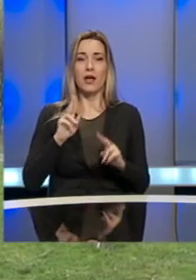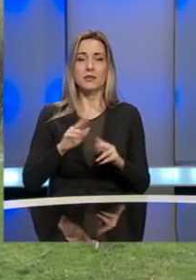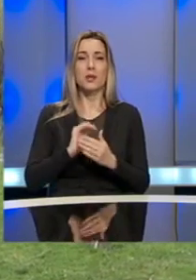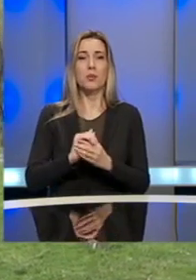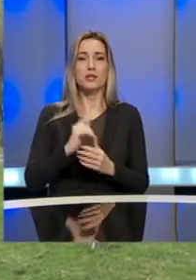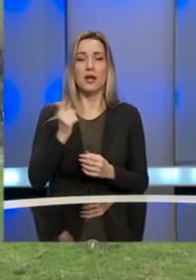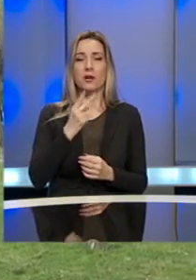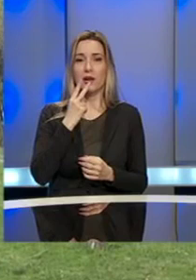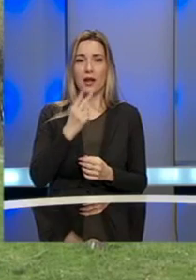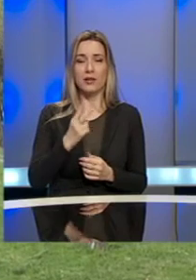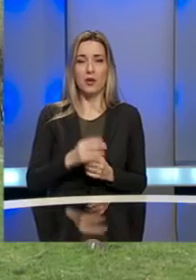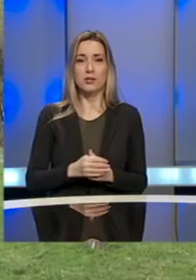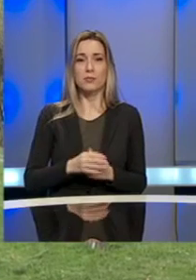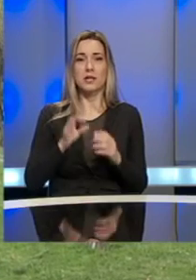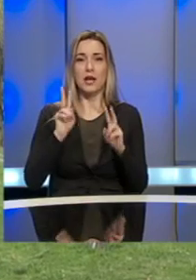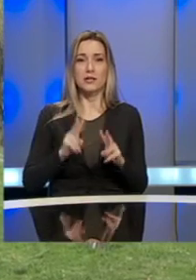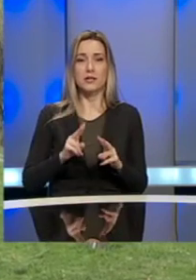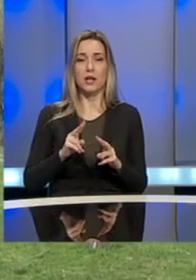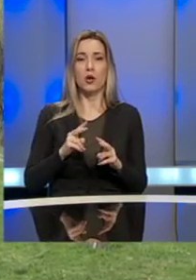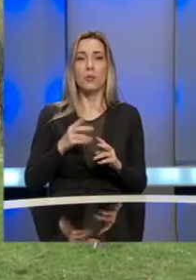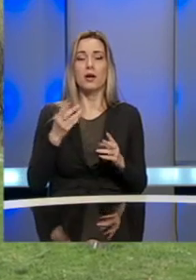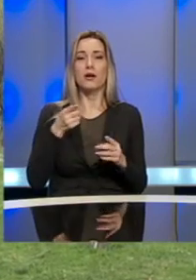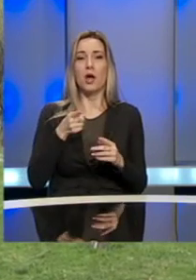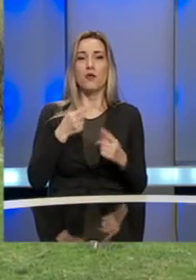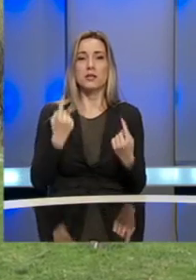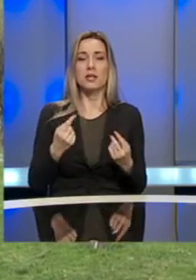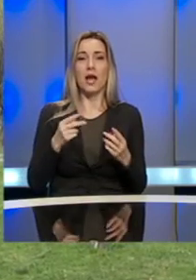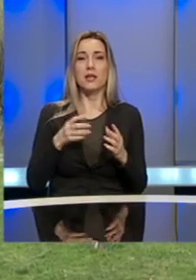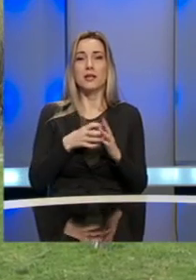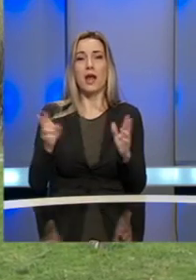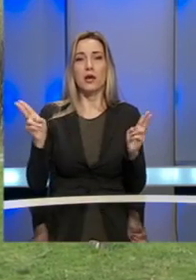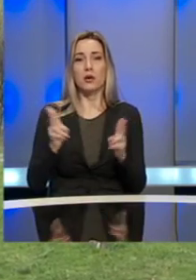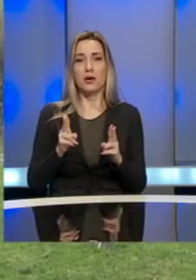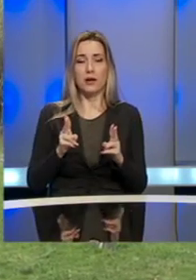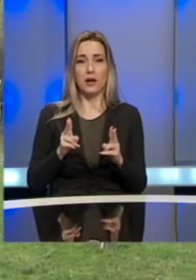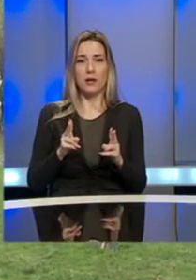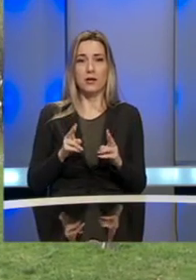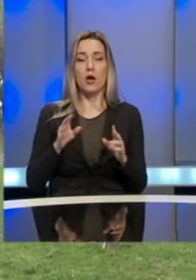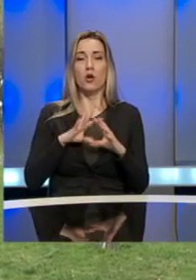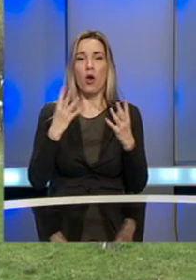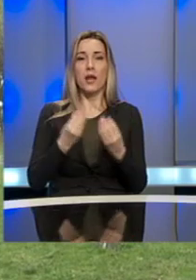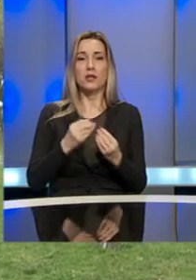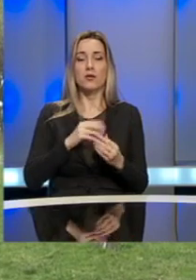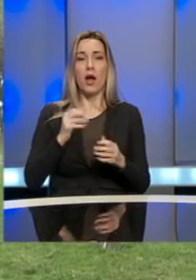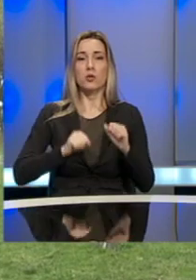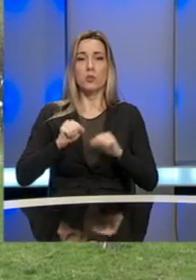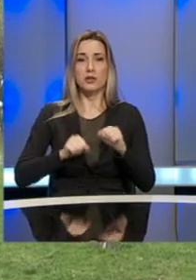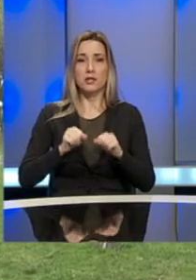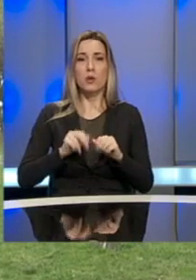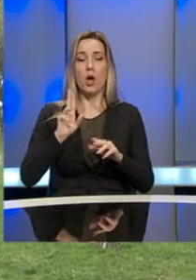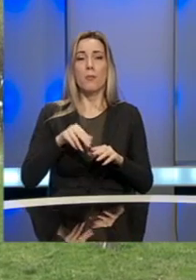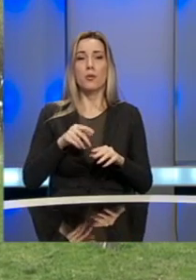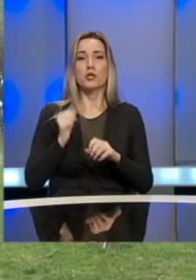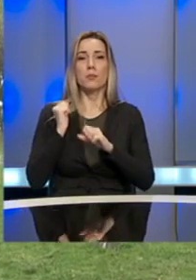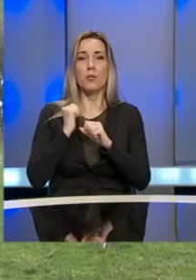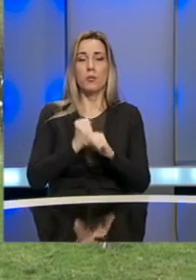pozdrav vašim gledaocima sa iskrenom željom da ovo stanje potraje što kraće, ali samo kad smo zajedno, samo disciplinovani kolektivno, ovo možemo iznijeti, da tako